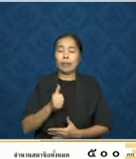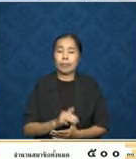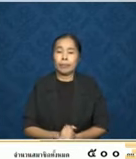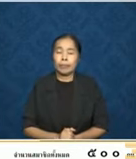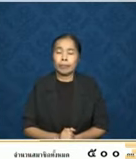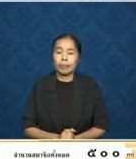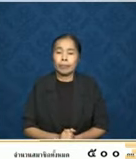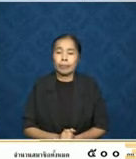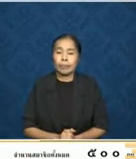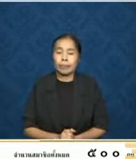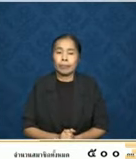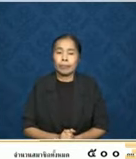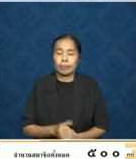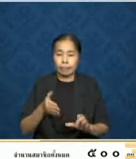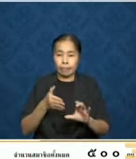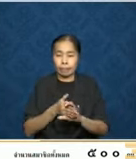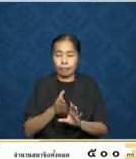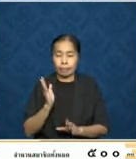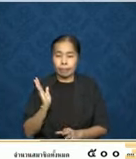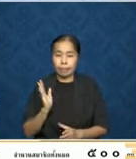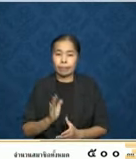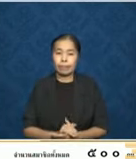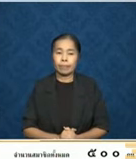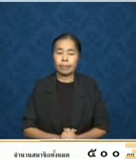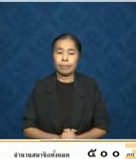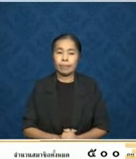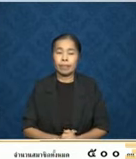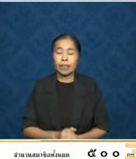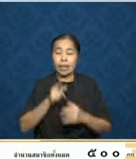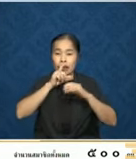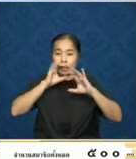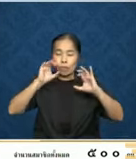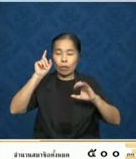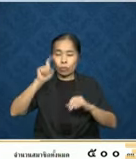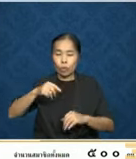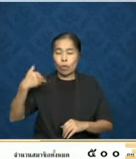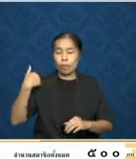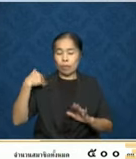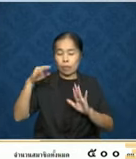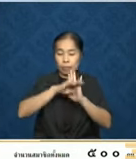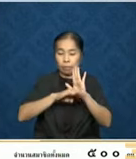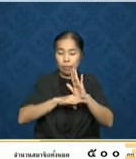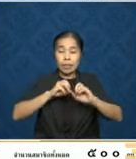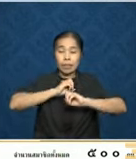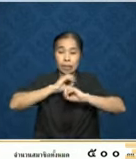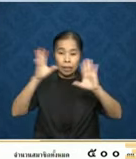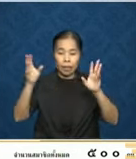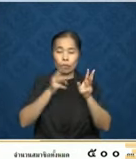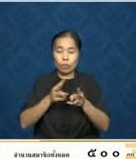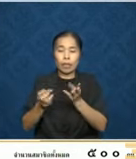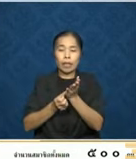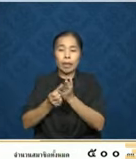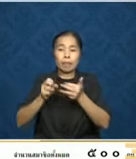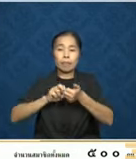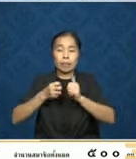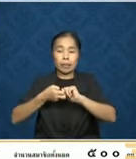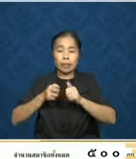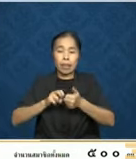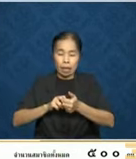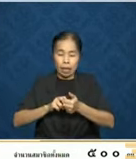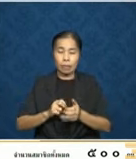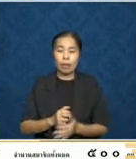ได้ครับขอสไลด์ถัดไปครับเพื่อให้รัฐมีมาตรการที่ชัดเจนในการแก้ปัญหาการจัดการขยะครับผ